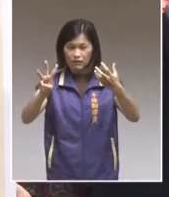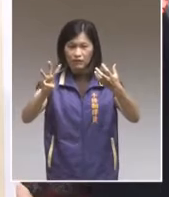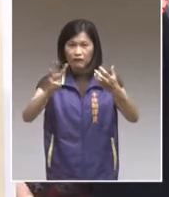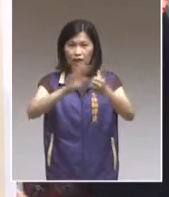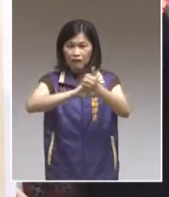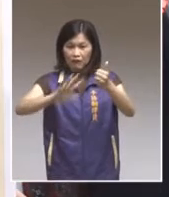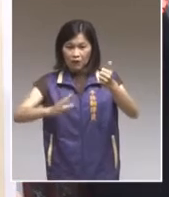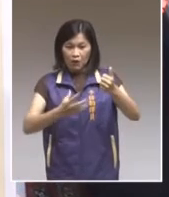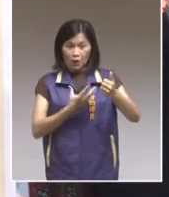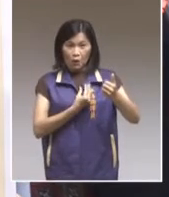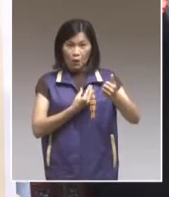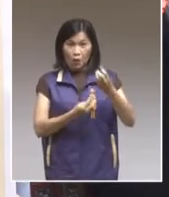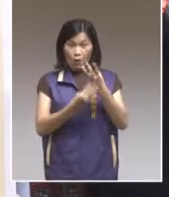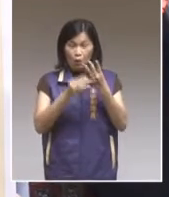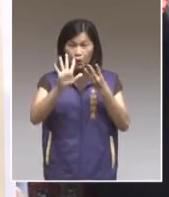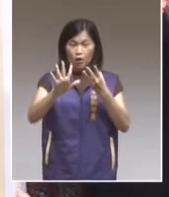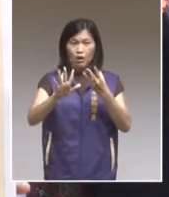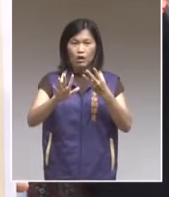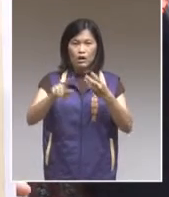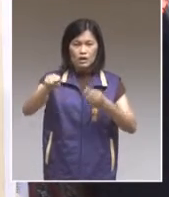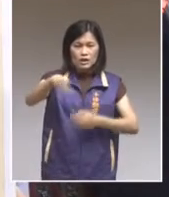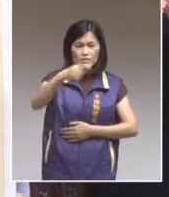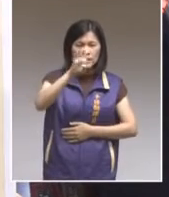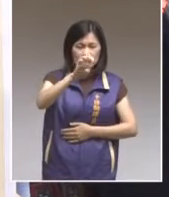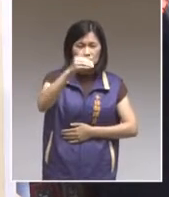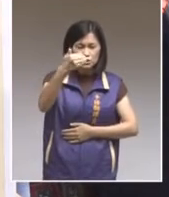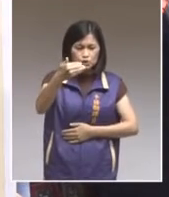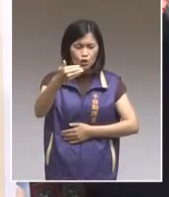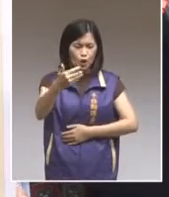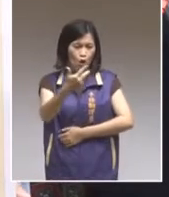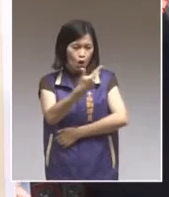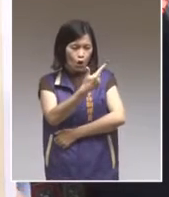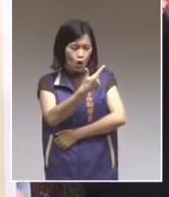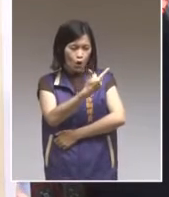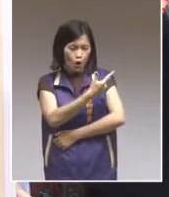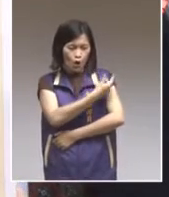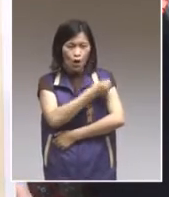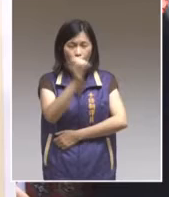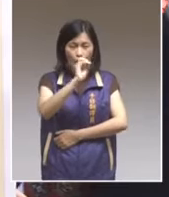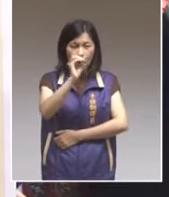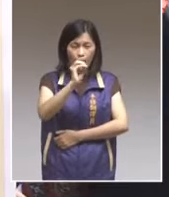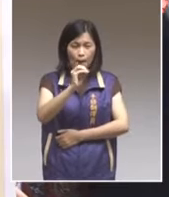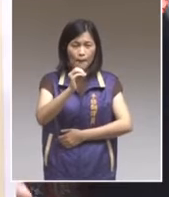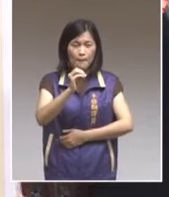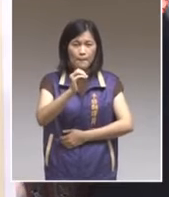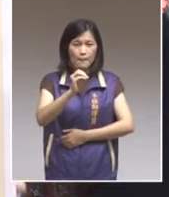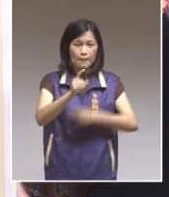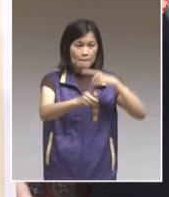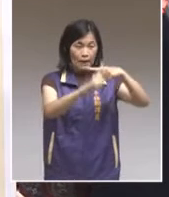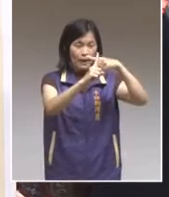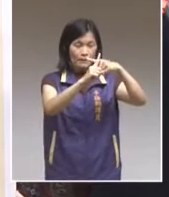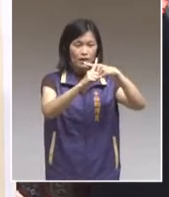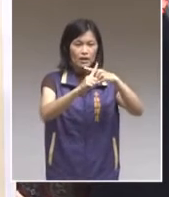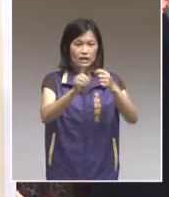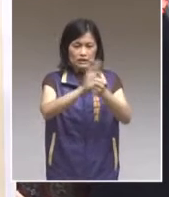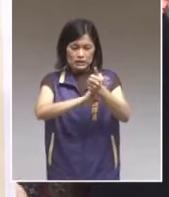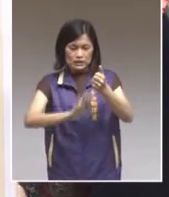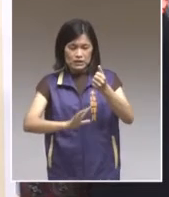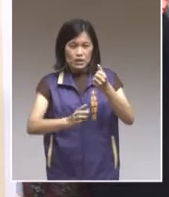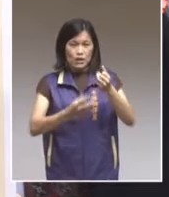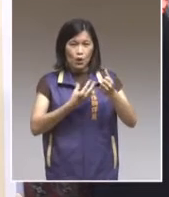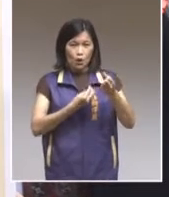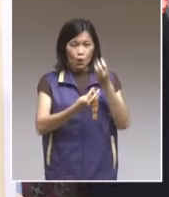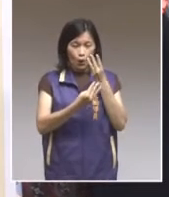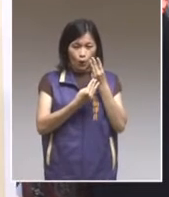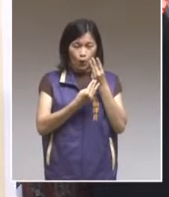炎，那149位是没有打疫苗得到新冠肺炎之后引起的心肌炎，